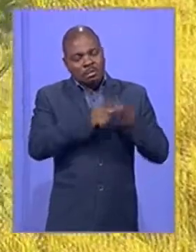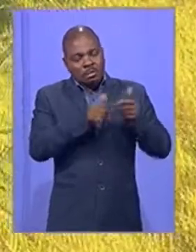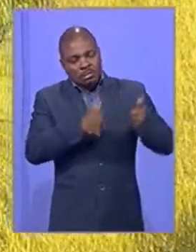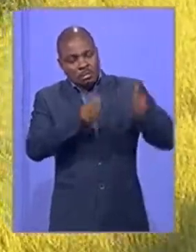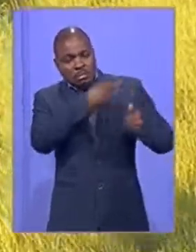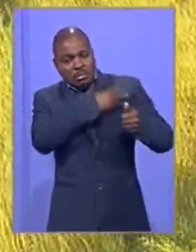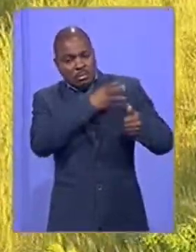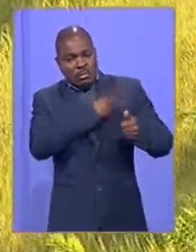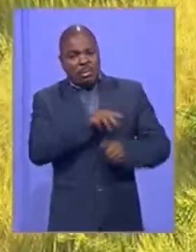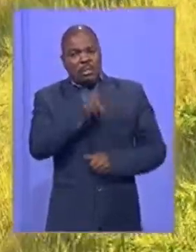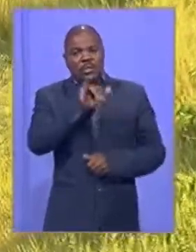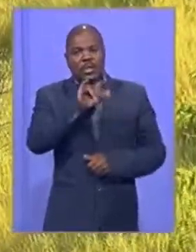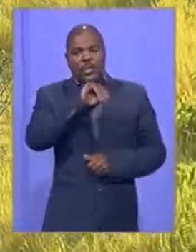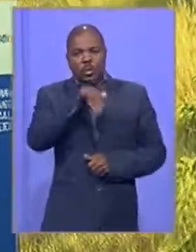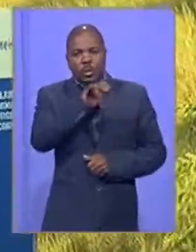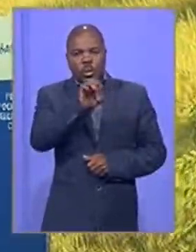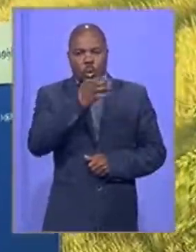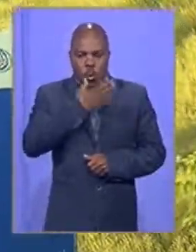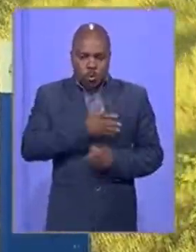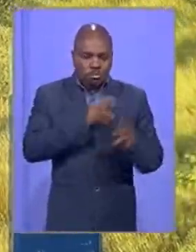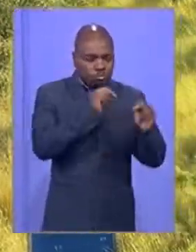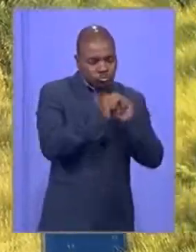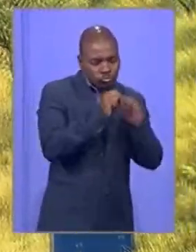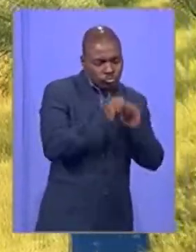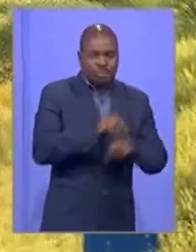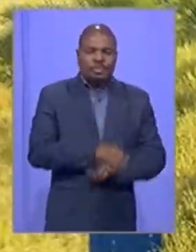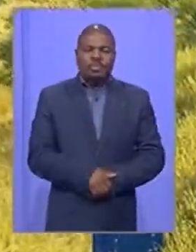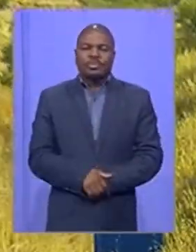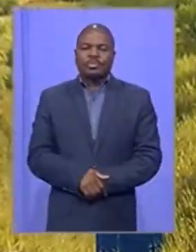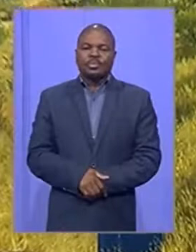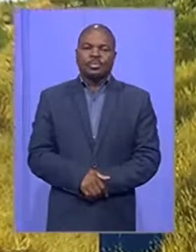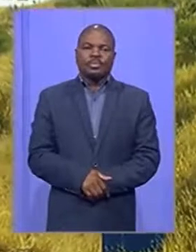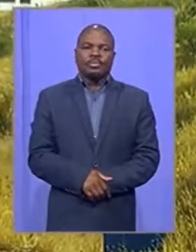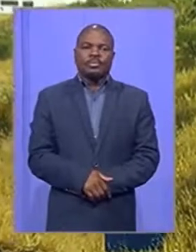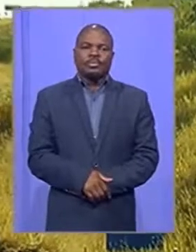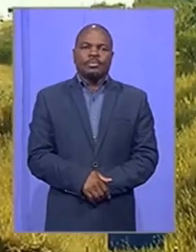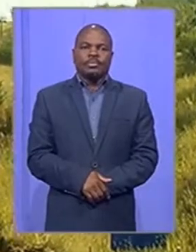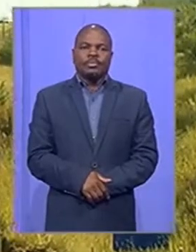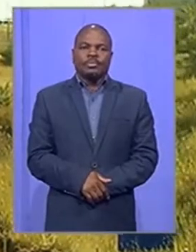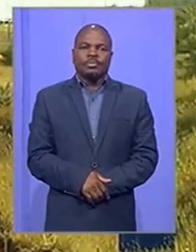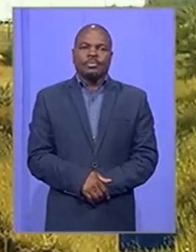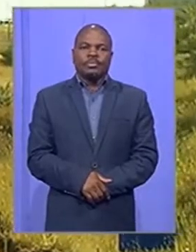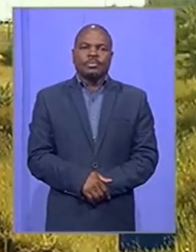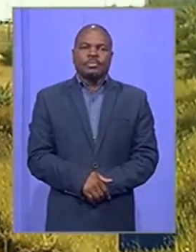Natasha Philyun. Ke Katlego Nyoni wa dikgang tsa SABC Polokwane.